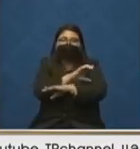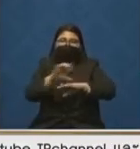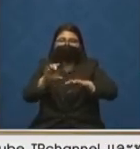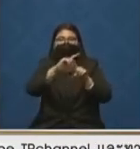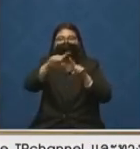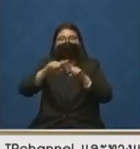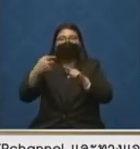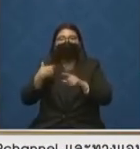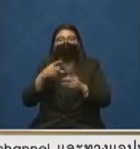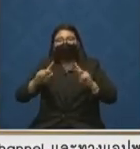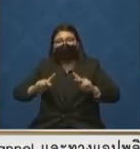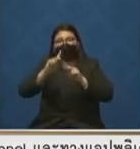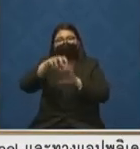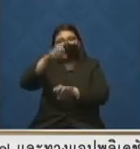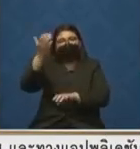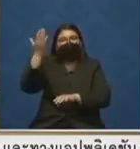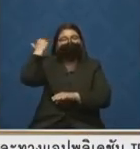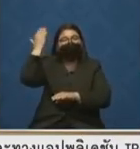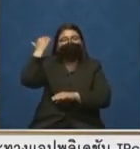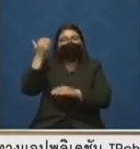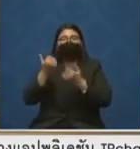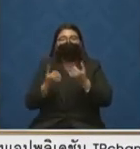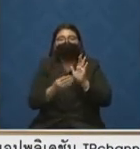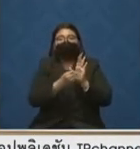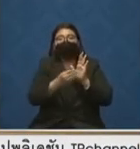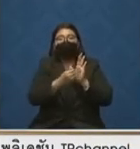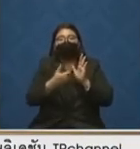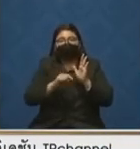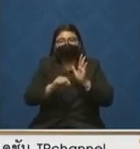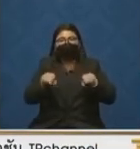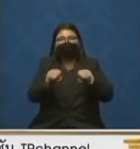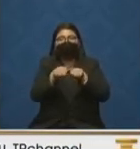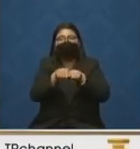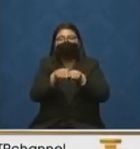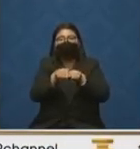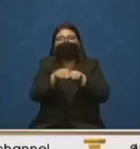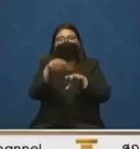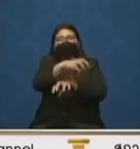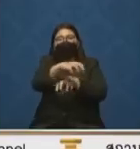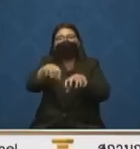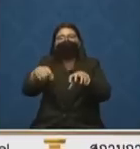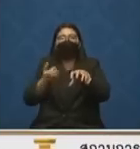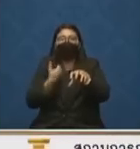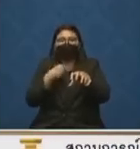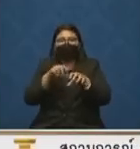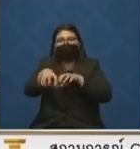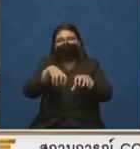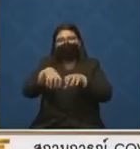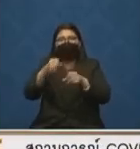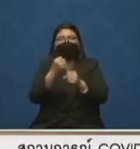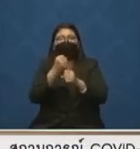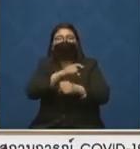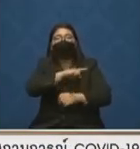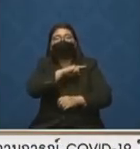ซึ่งกฤษฎีกายืนยันว่าเมื่อลงน้ำแล้วมีผลถูกต้องแต่ผู้ที่ทำเรื่องดังกล่าวจะผิดหรือถูกไปสืบสวนกัน